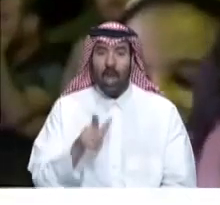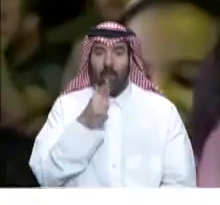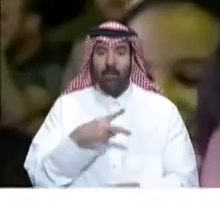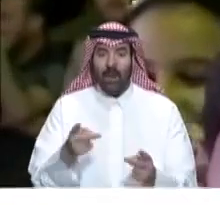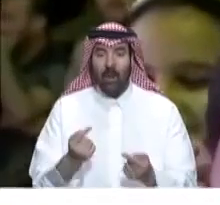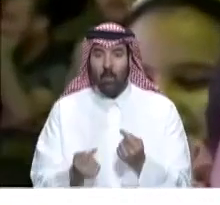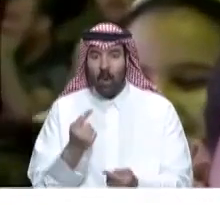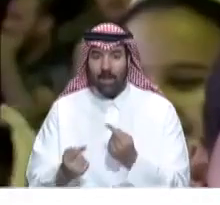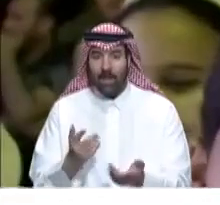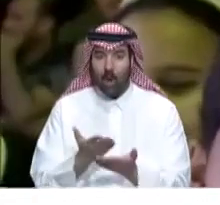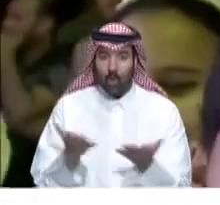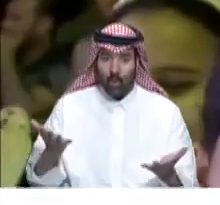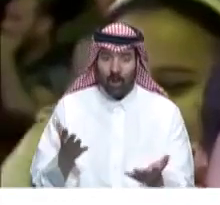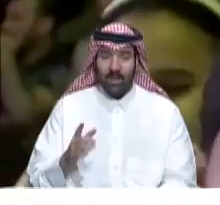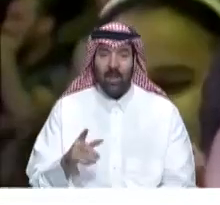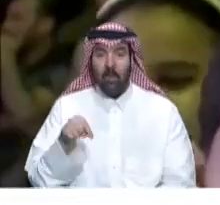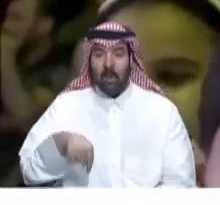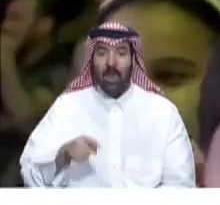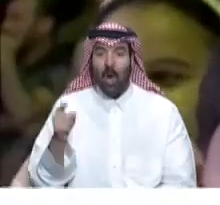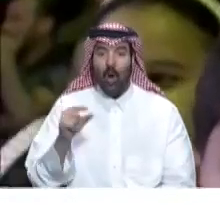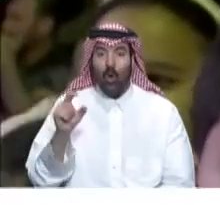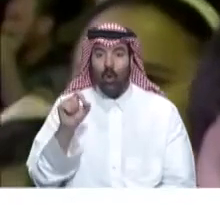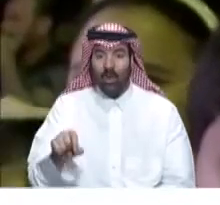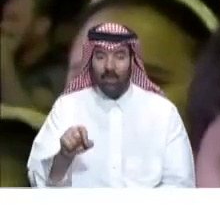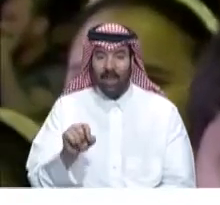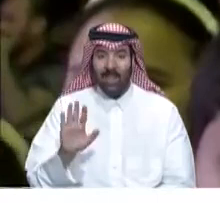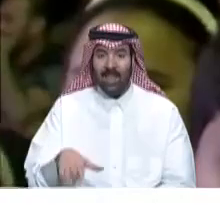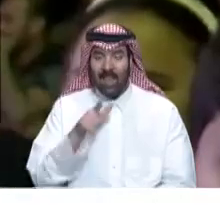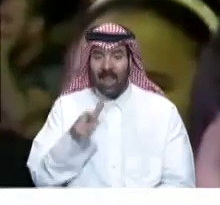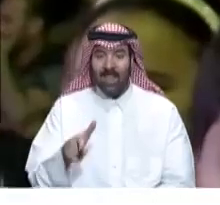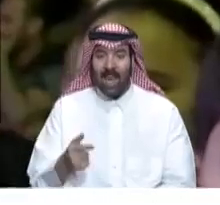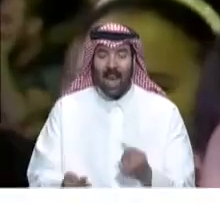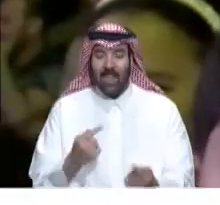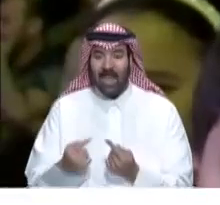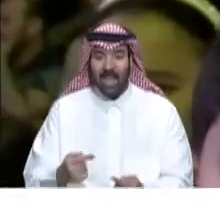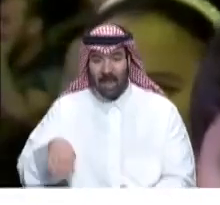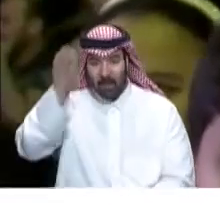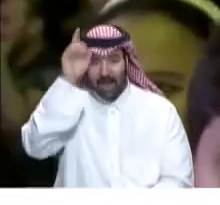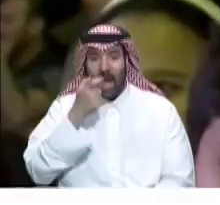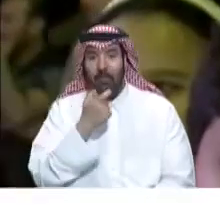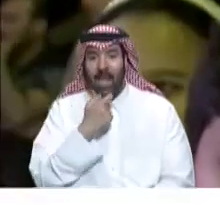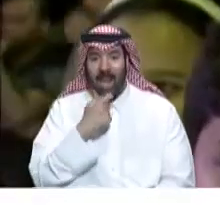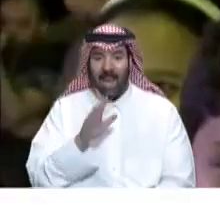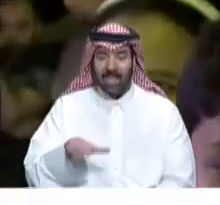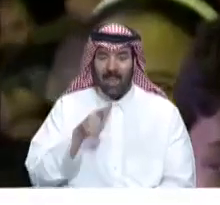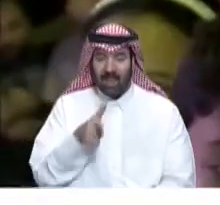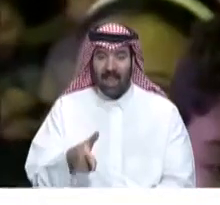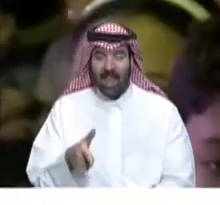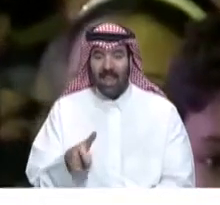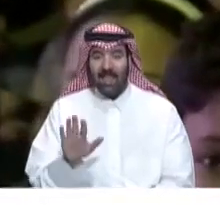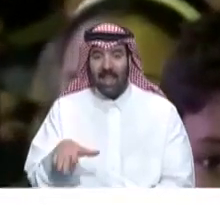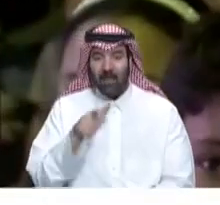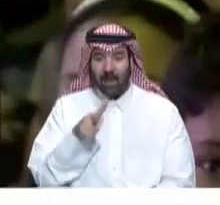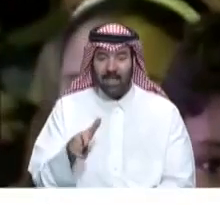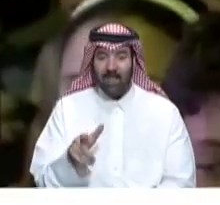في المنتزهات الكبرى، منتزه الردة في حديقة الملك عبد الله، حديقة السنابل في الشمال، حديقة الفيصلية،